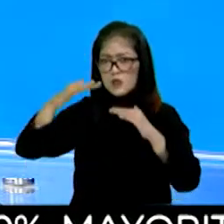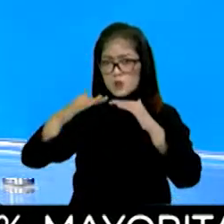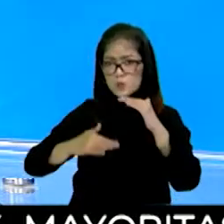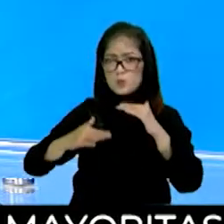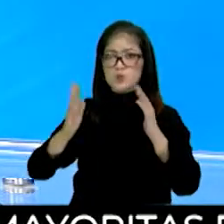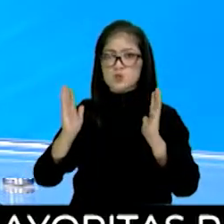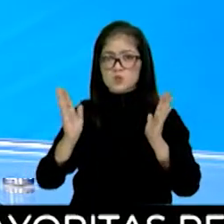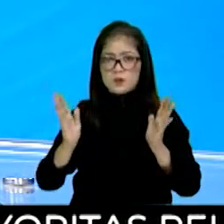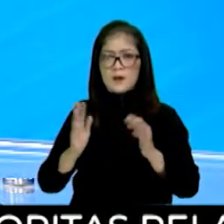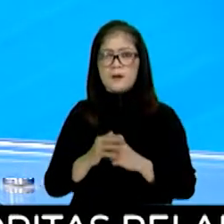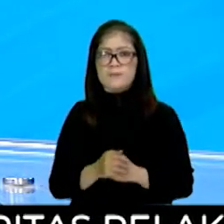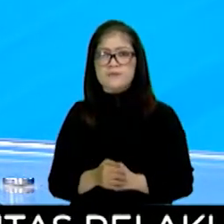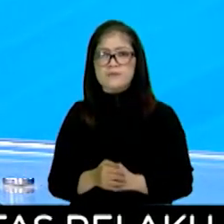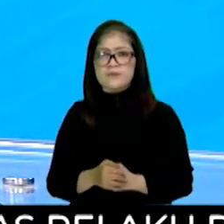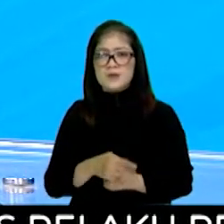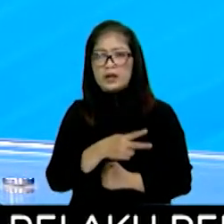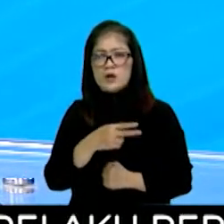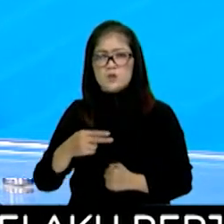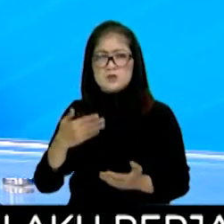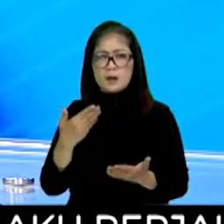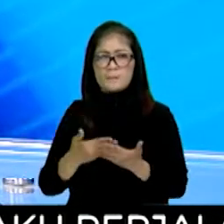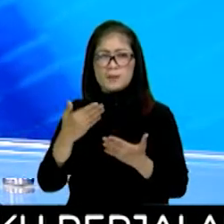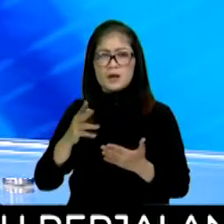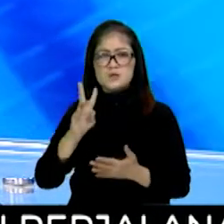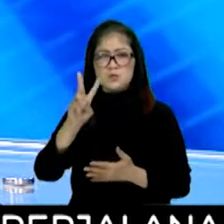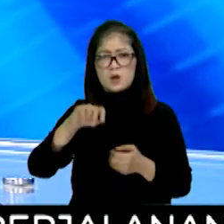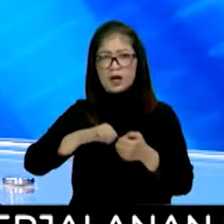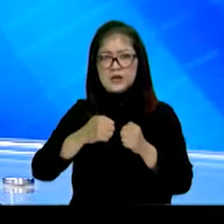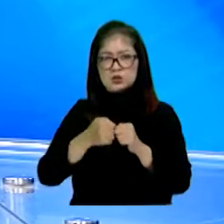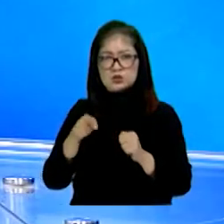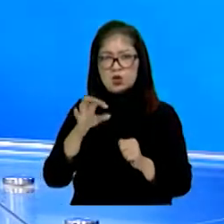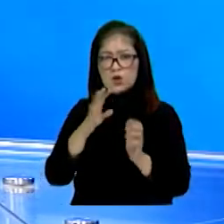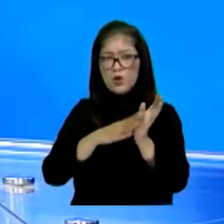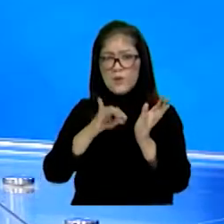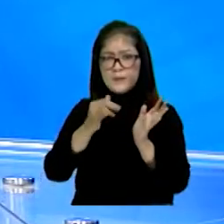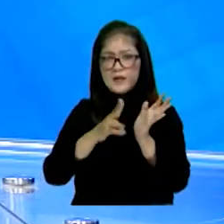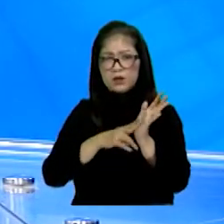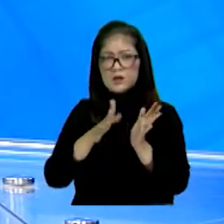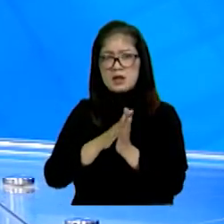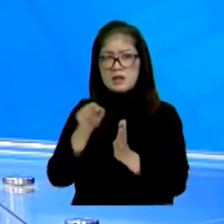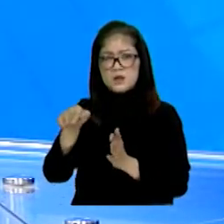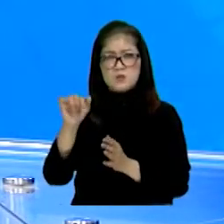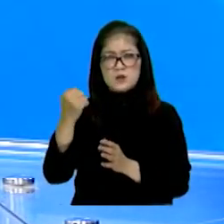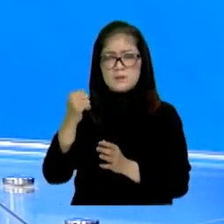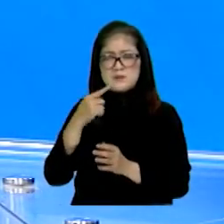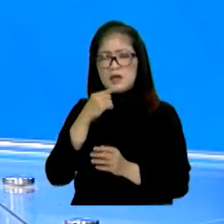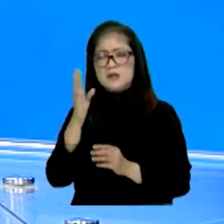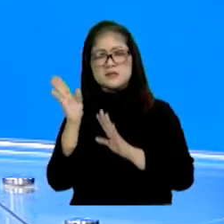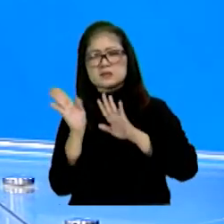Dua kasus kematian COVID-19 akibat varian Omikron menjadi alarm varian Omikron tidak bisa dianggap enteng.